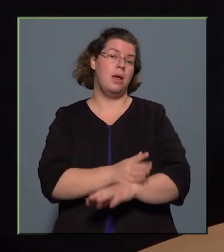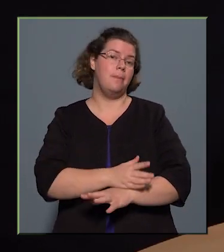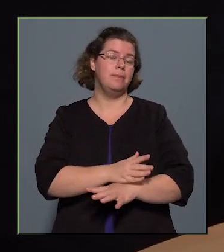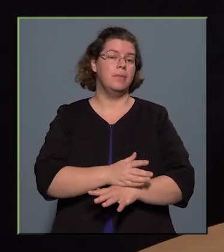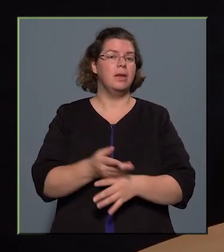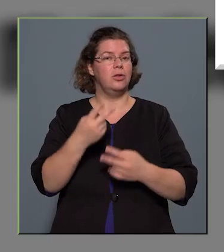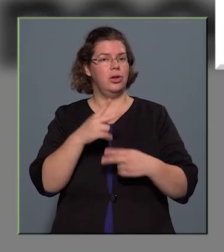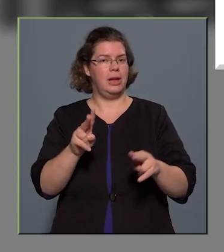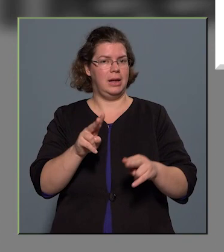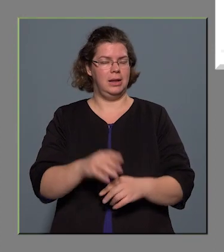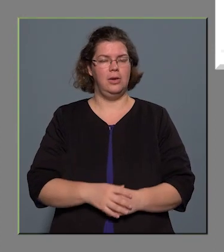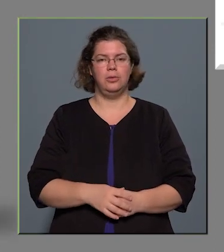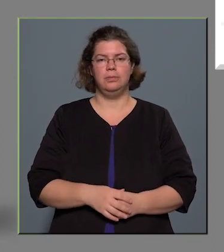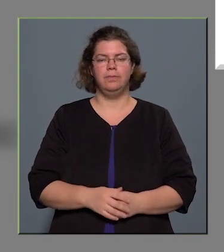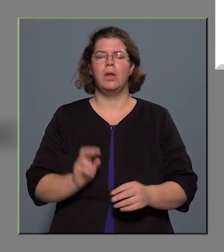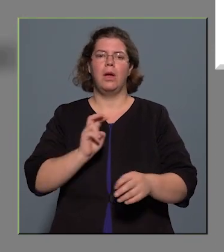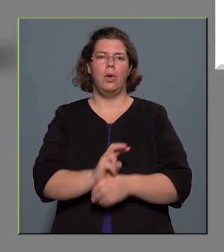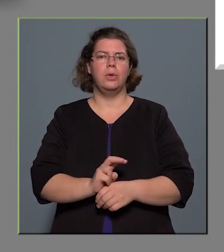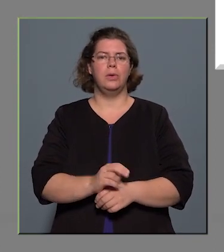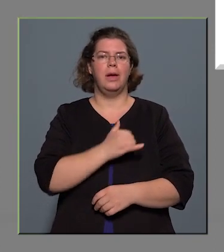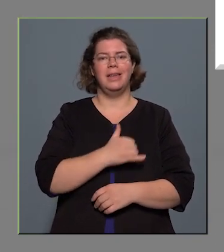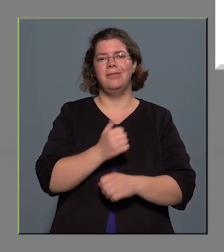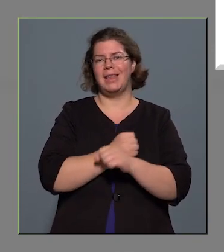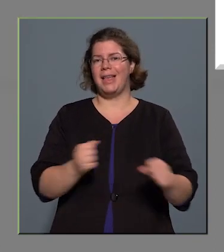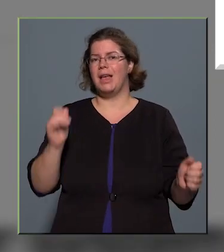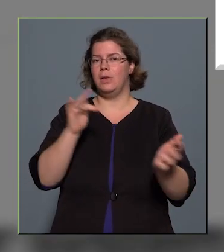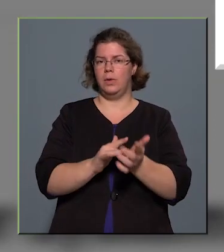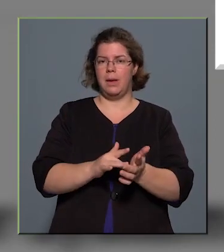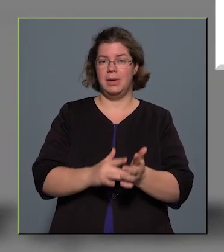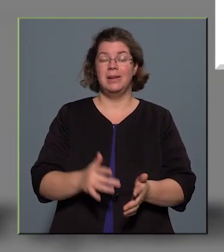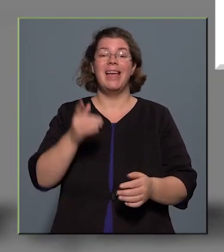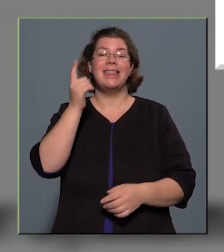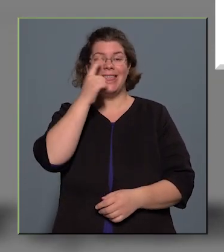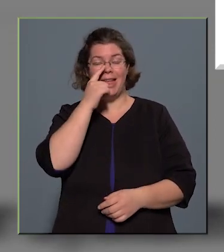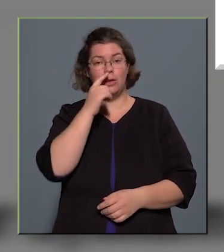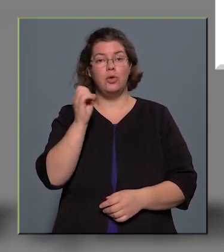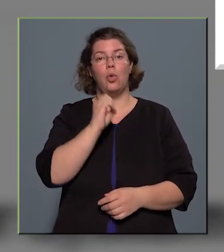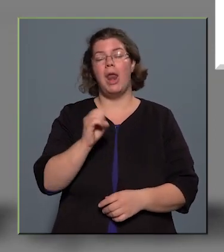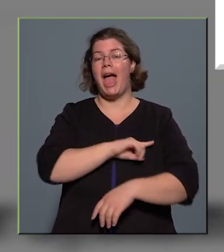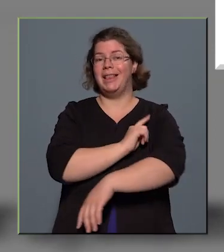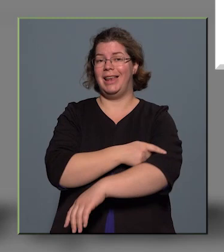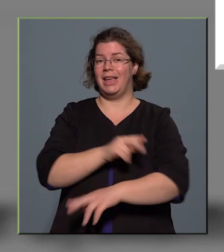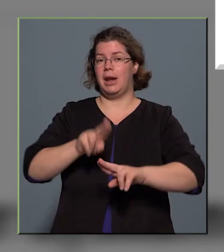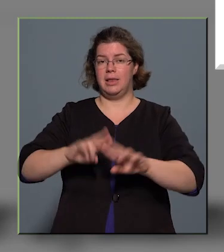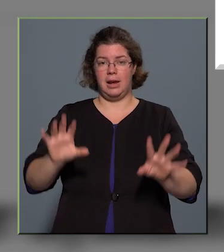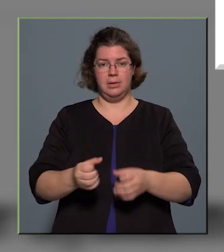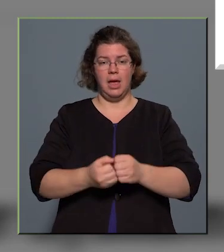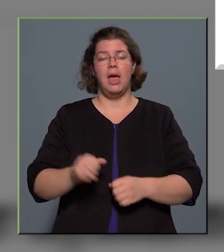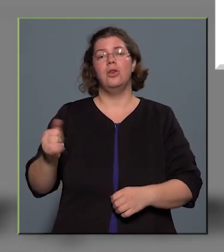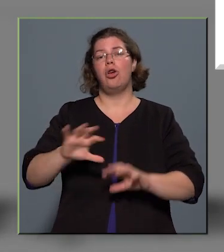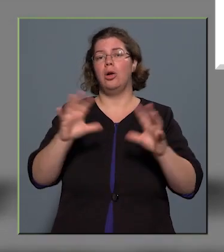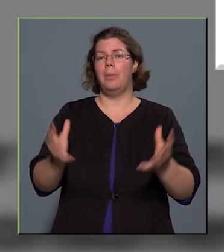kitekintés következik. Ahhoz, hogy az évszázad közepére nettó nulla energiarendszer jöjjön létre, és a